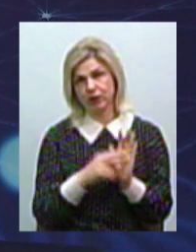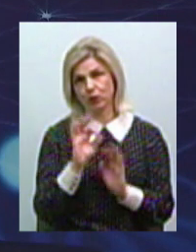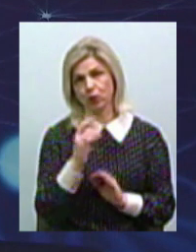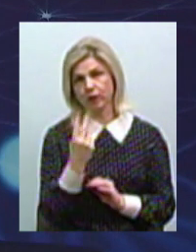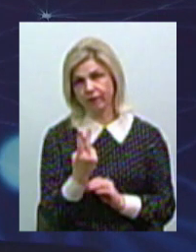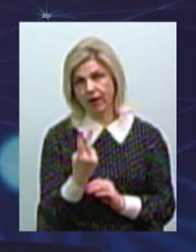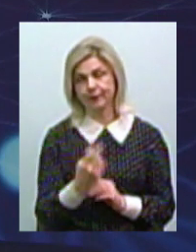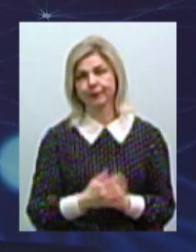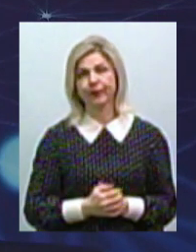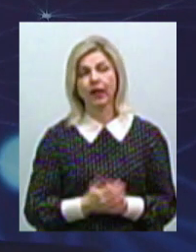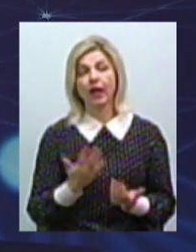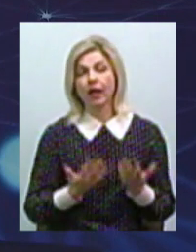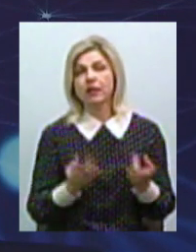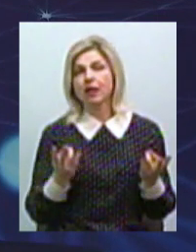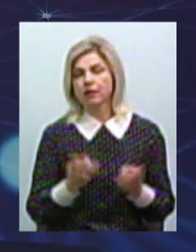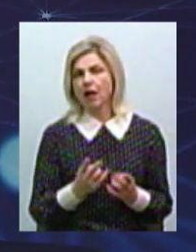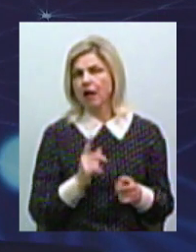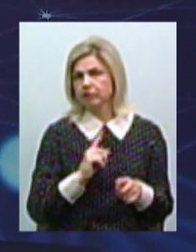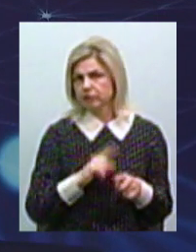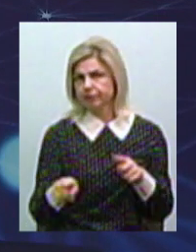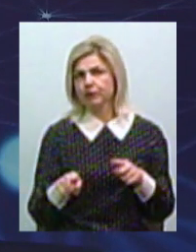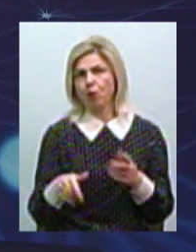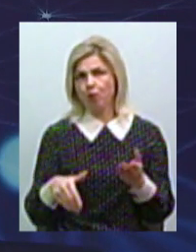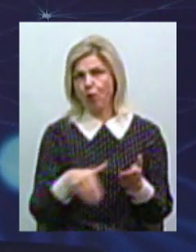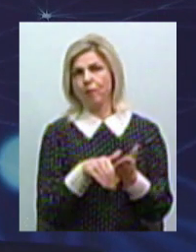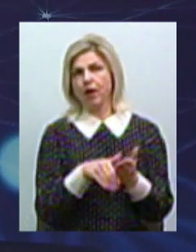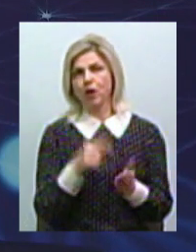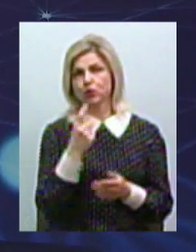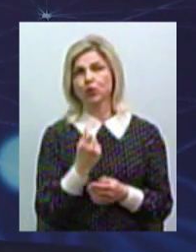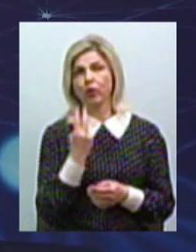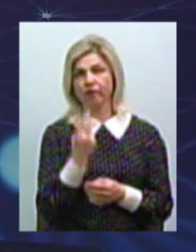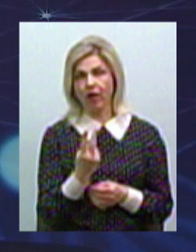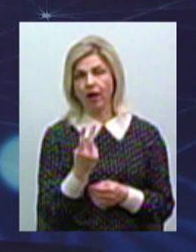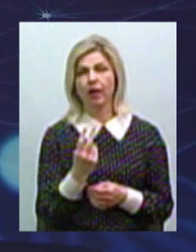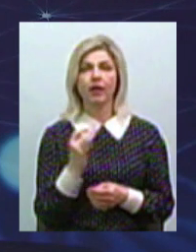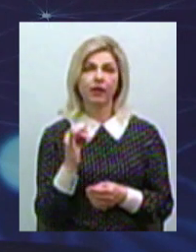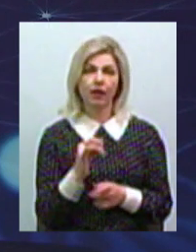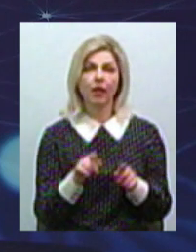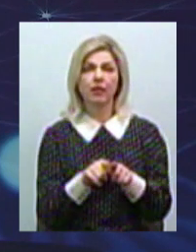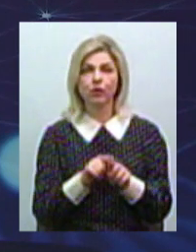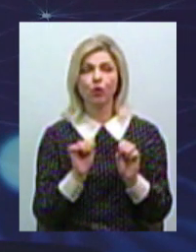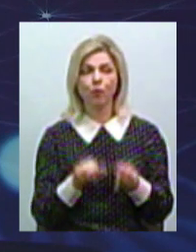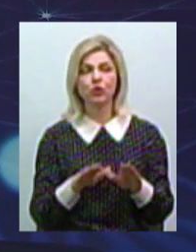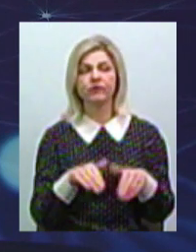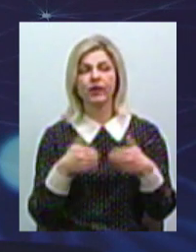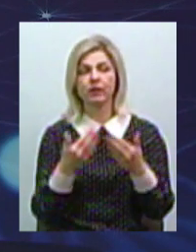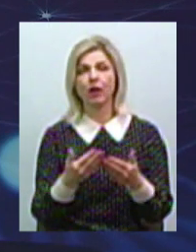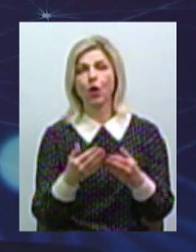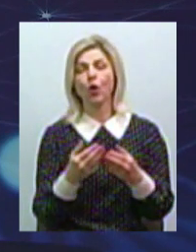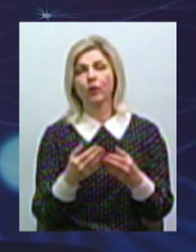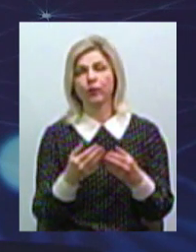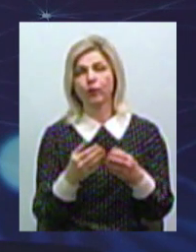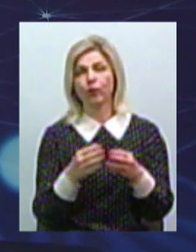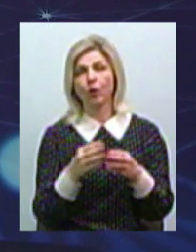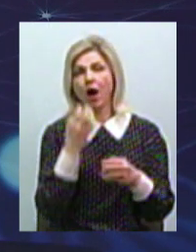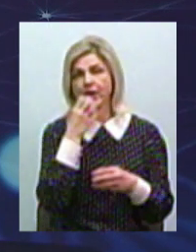095-80-71-802. А також, якщо потрібна екстрена допомога, звичайно, це 102. І також можна звертатися на урядову